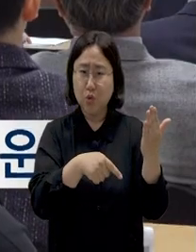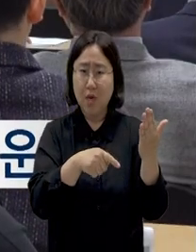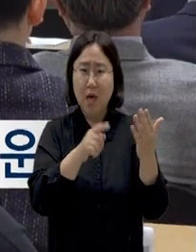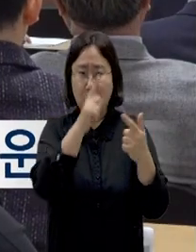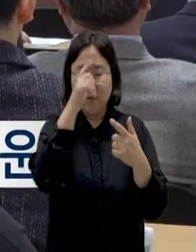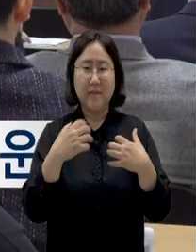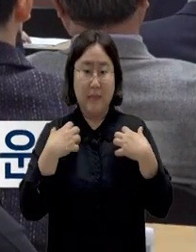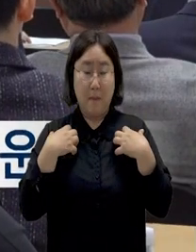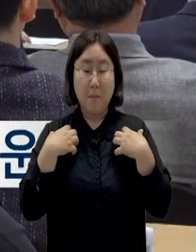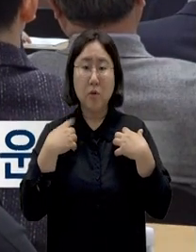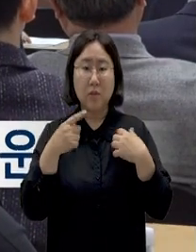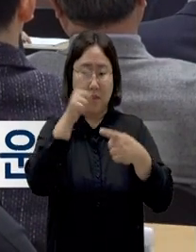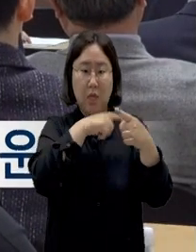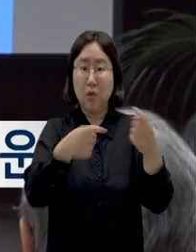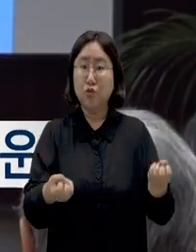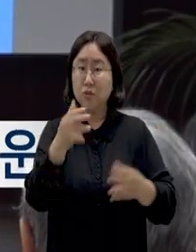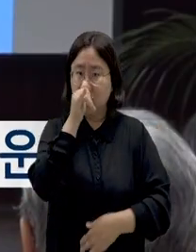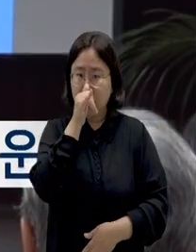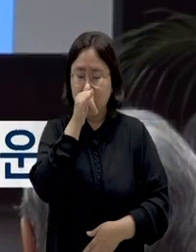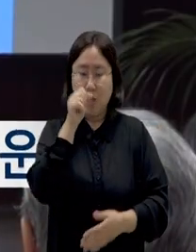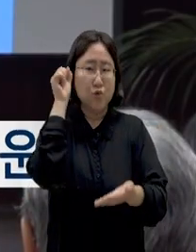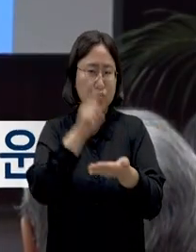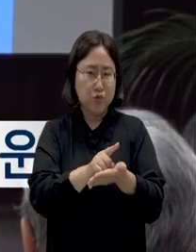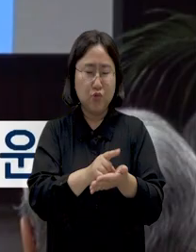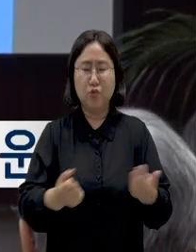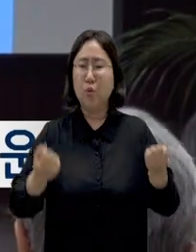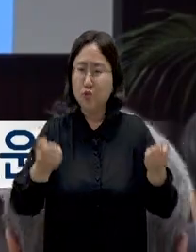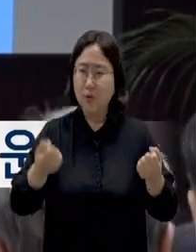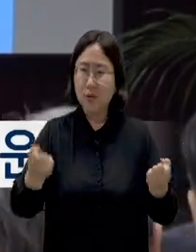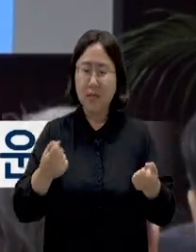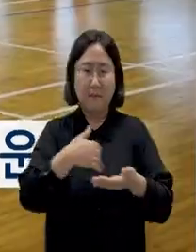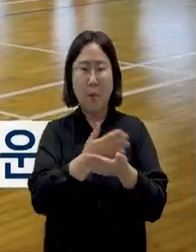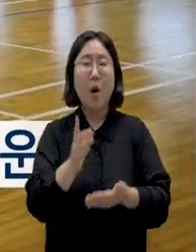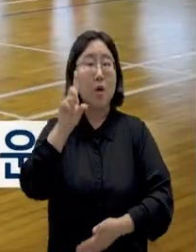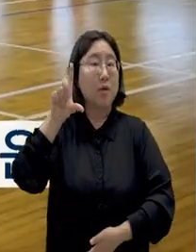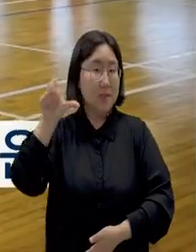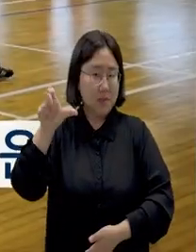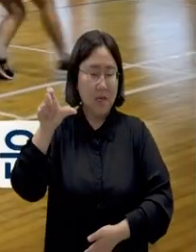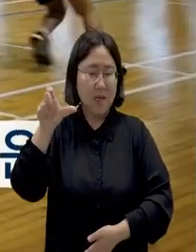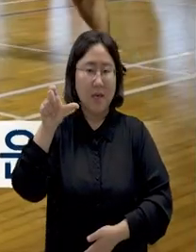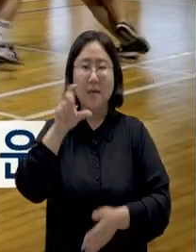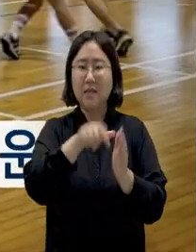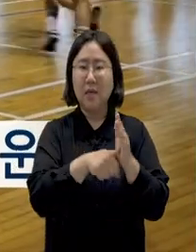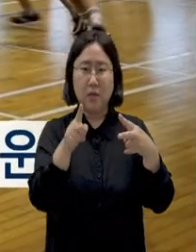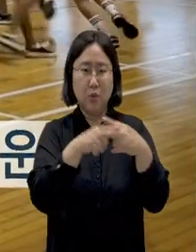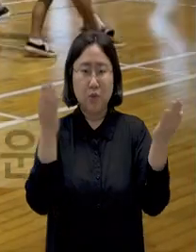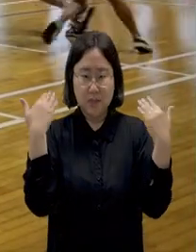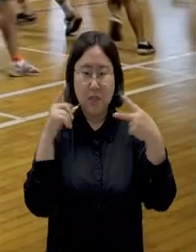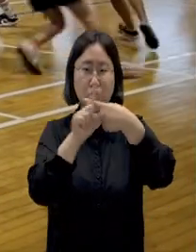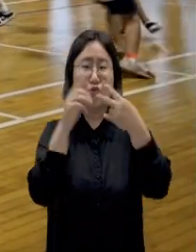학교 스포츠클럽 축제에서는 축구와 풋살, 줄넘기 등 15개 종목에서 지역